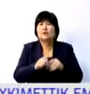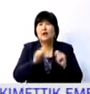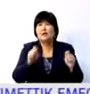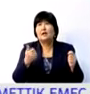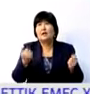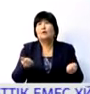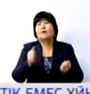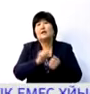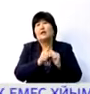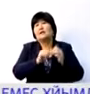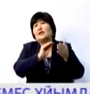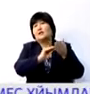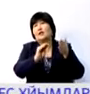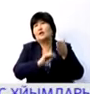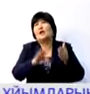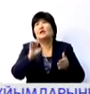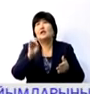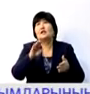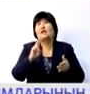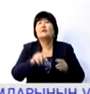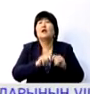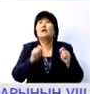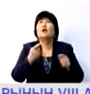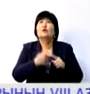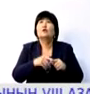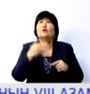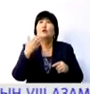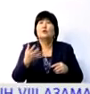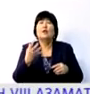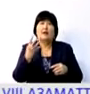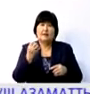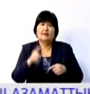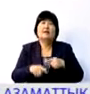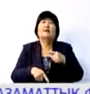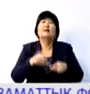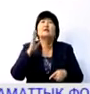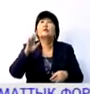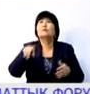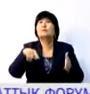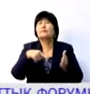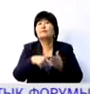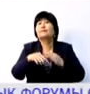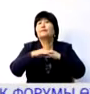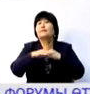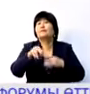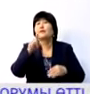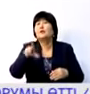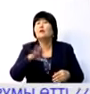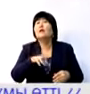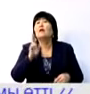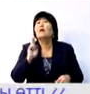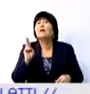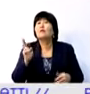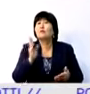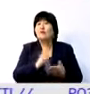таста жазылып тұр. Саржановтың аштырғанда. Енді соны мынаны далаға шығарғым келді. қаладан даланың адамдары көрсін кім екенін,